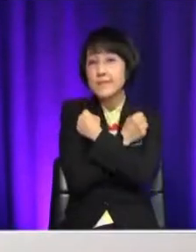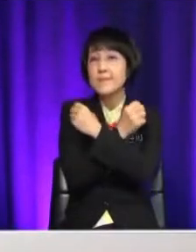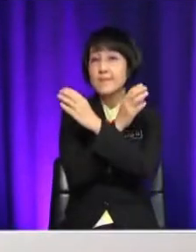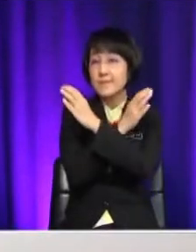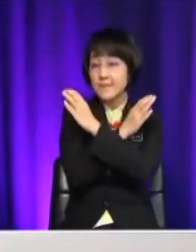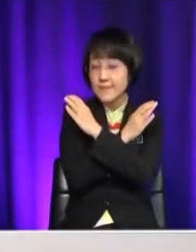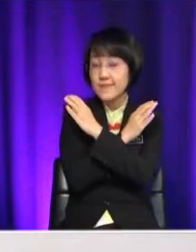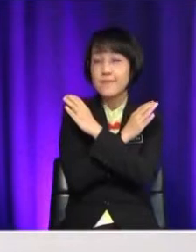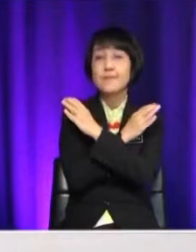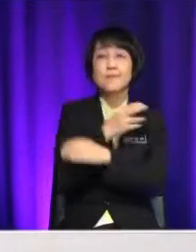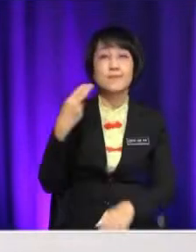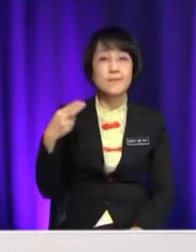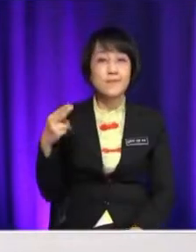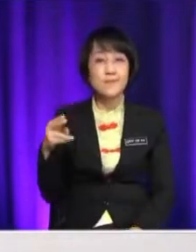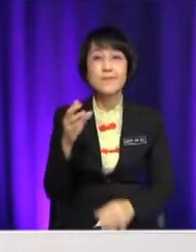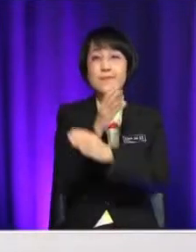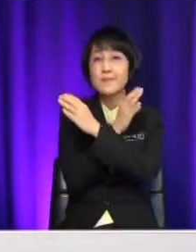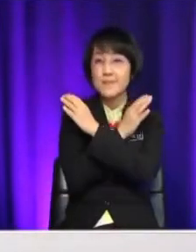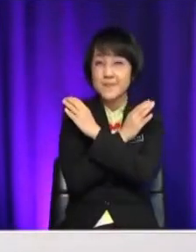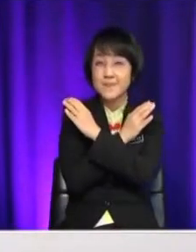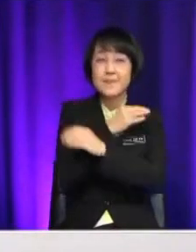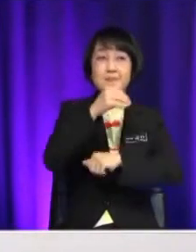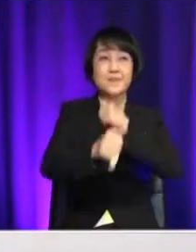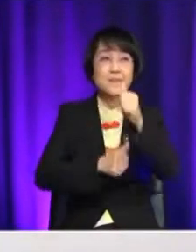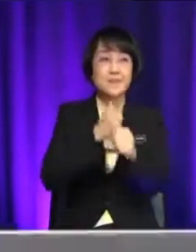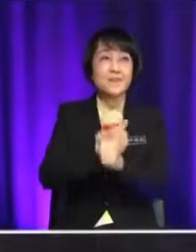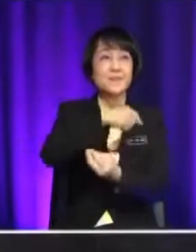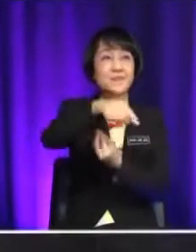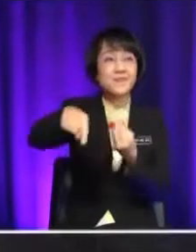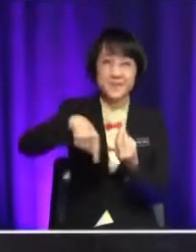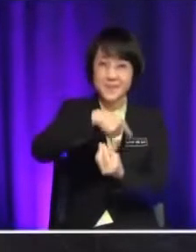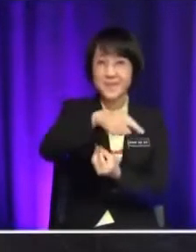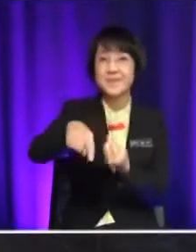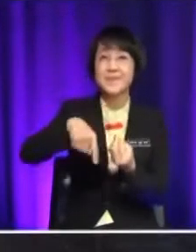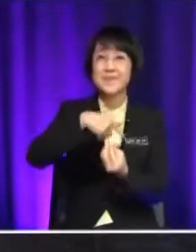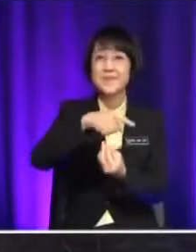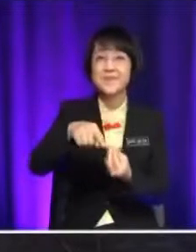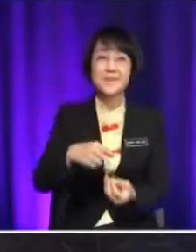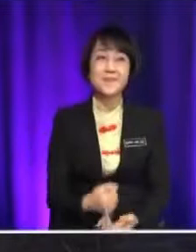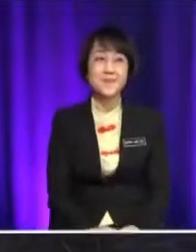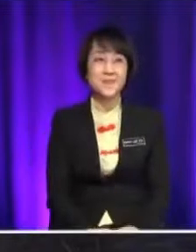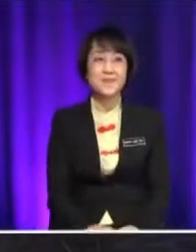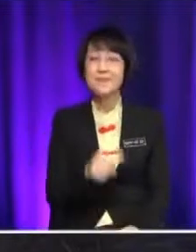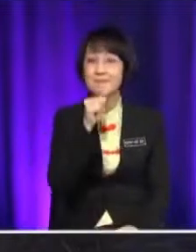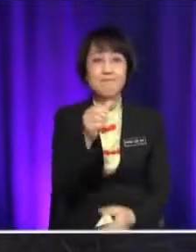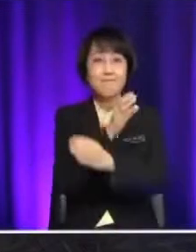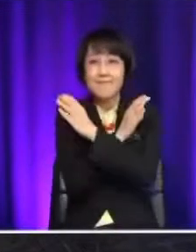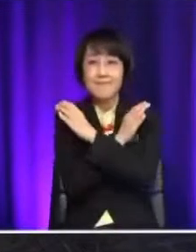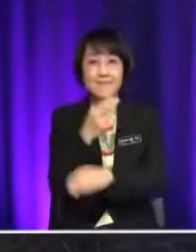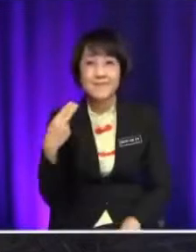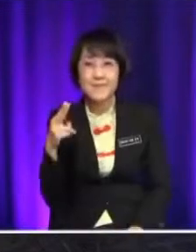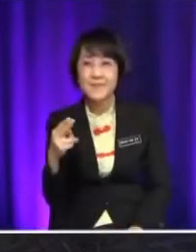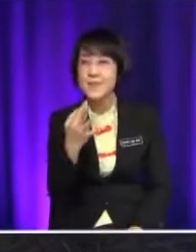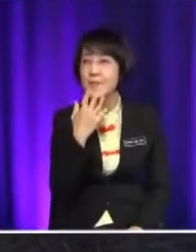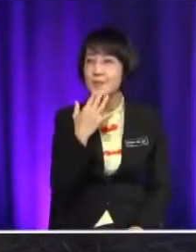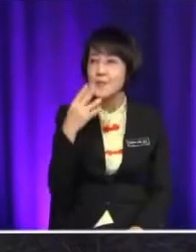alam sekitar. Bukan cintakan hijau, cinta akan alam sekitar. Kalau cintakan hijau tu macam pilih warna